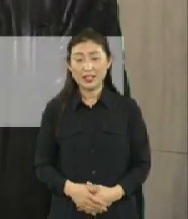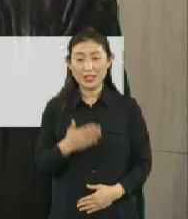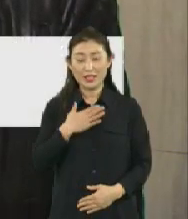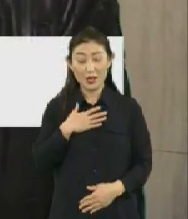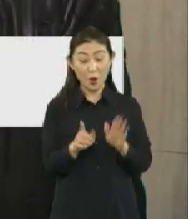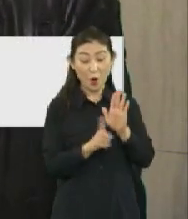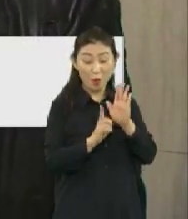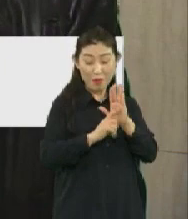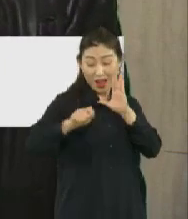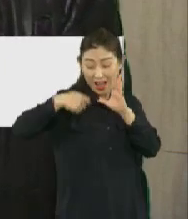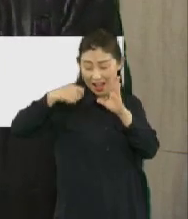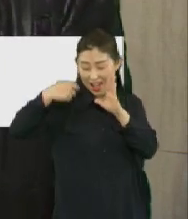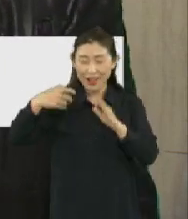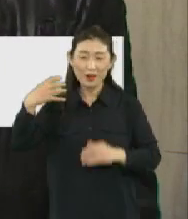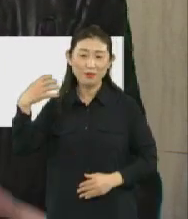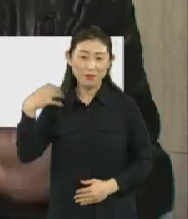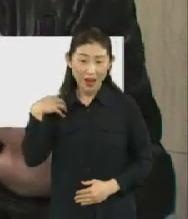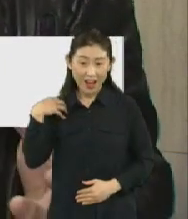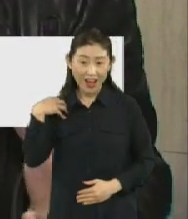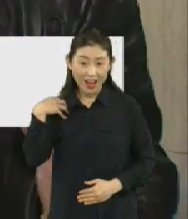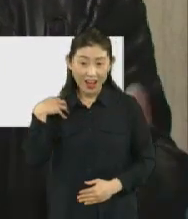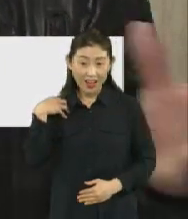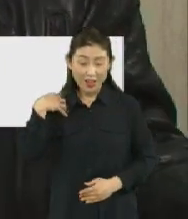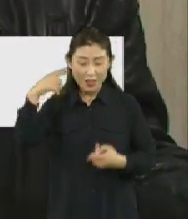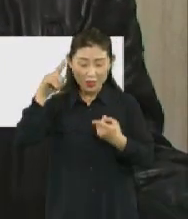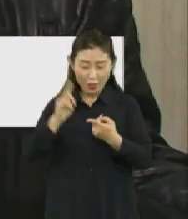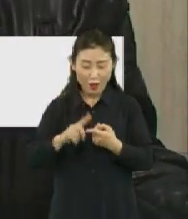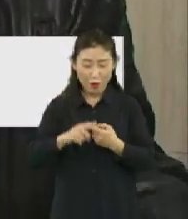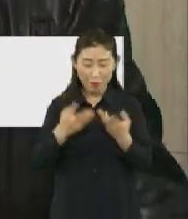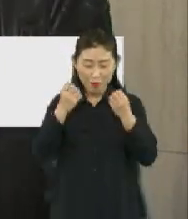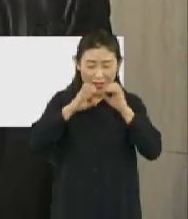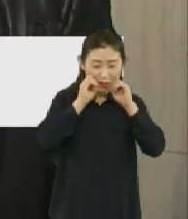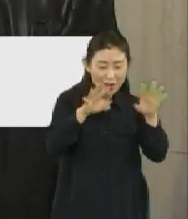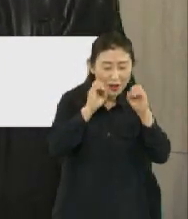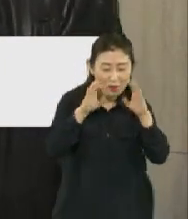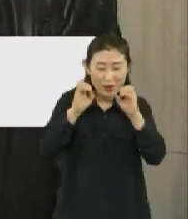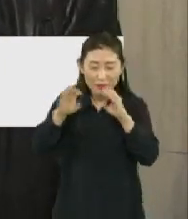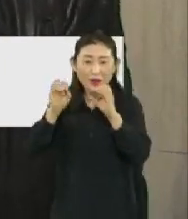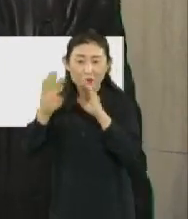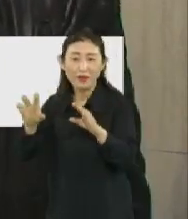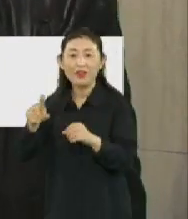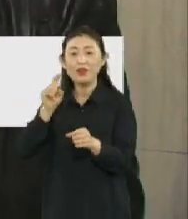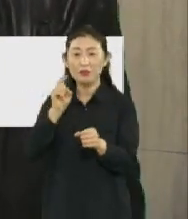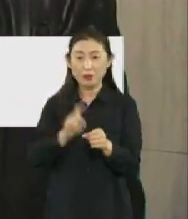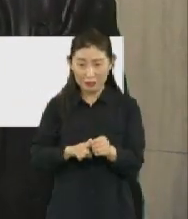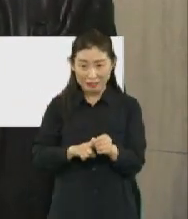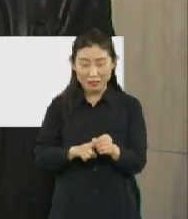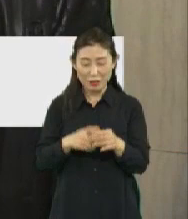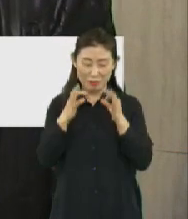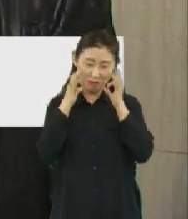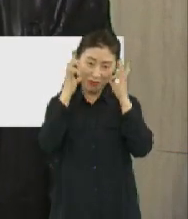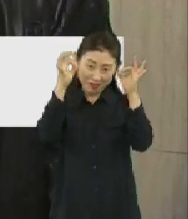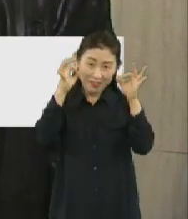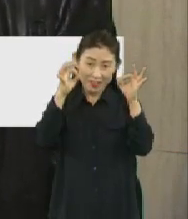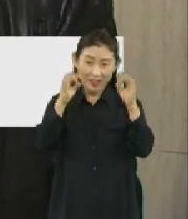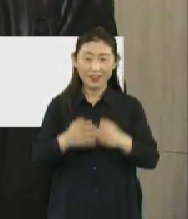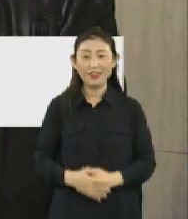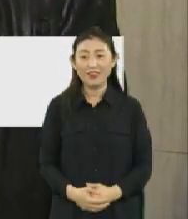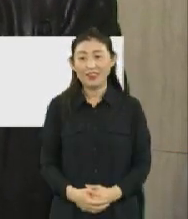홍보대사를 맡았으니까 말 그대로 홍보대사는 많이 알리는 게 목적이잖아요. 그거에 대해서 최선을